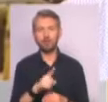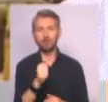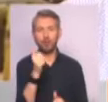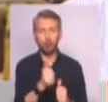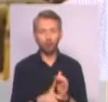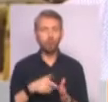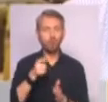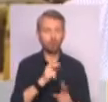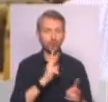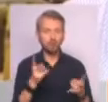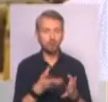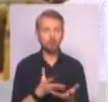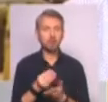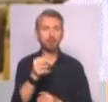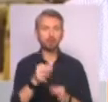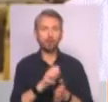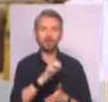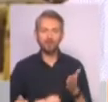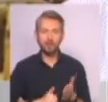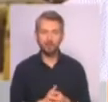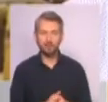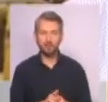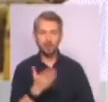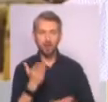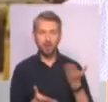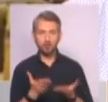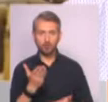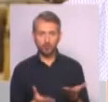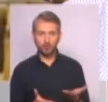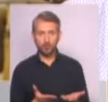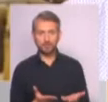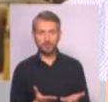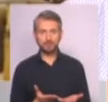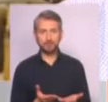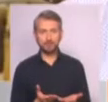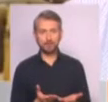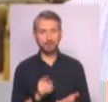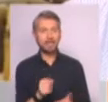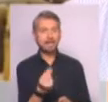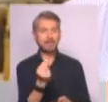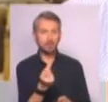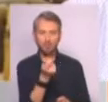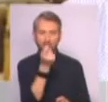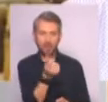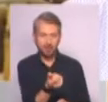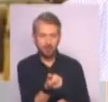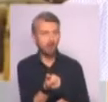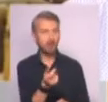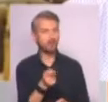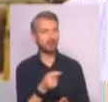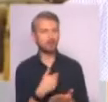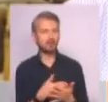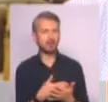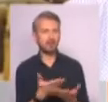подану заяву треба заплатити судовий збір. Якщо, відповідно, ну, ця сума незначна і вона складає там